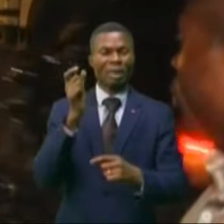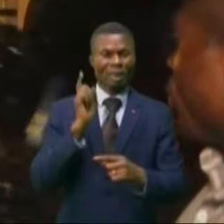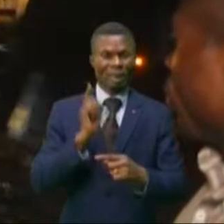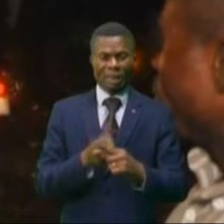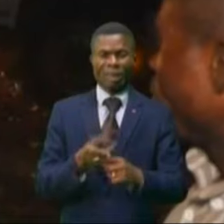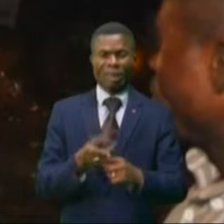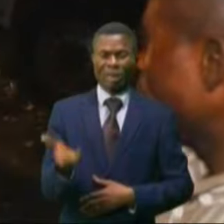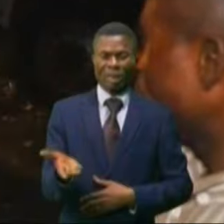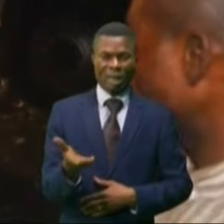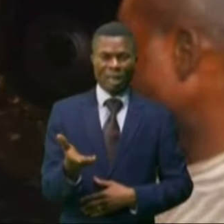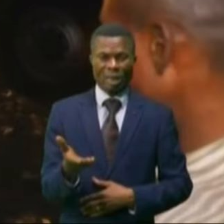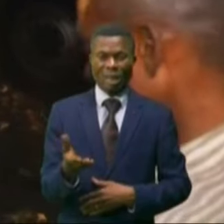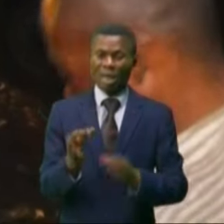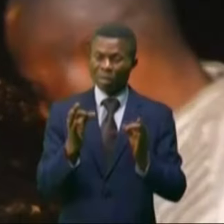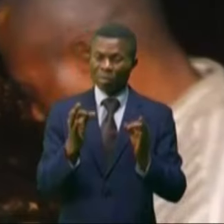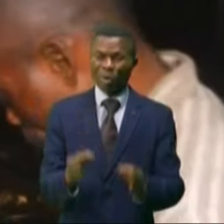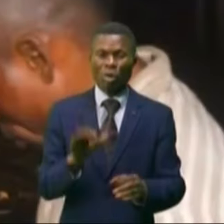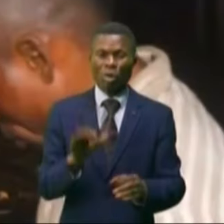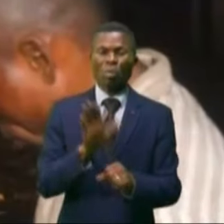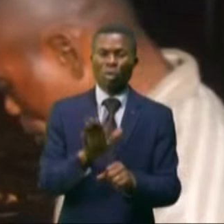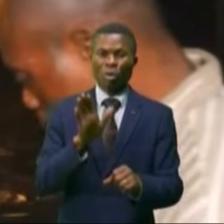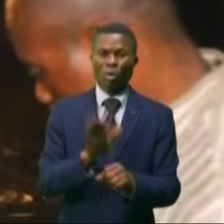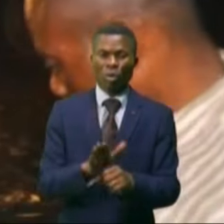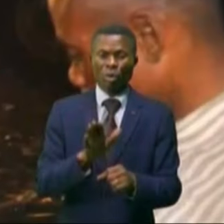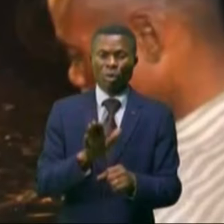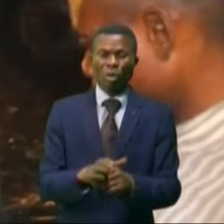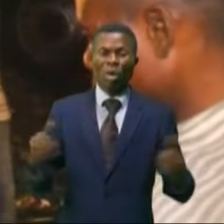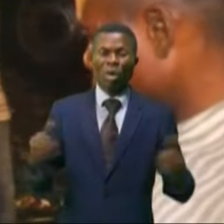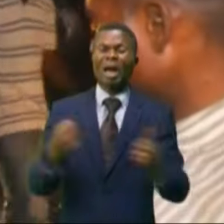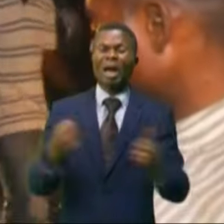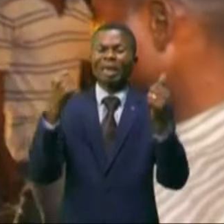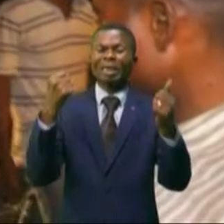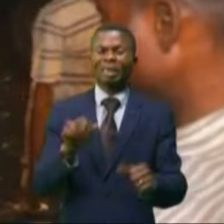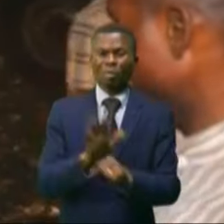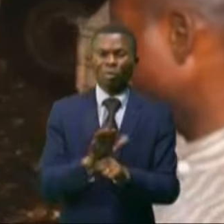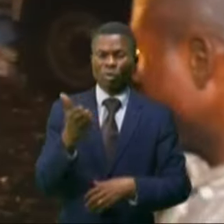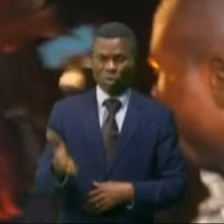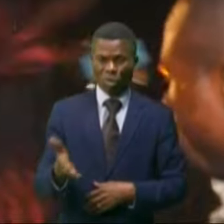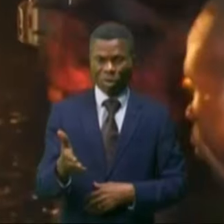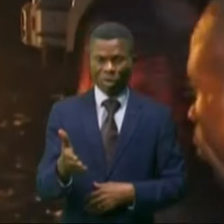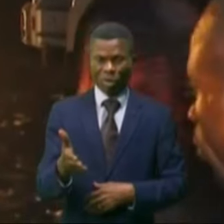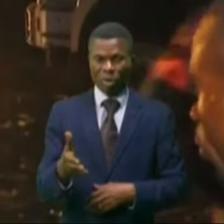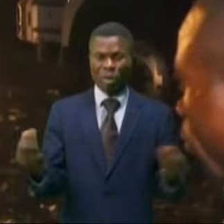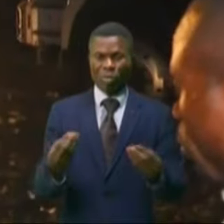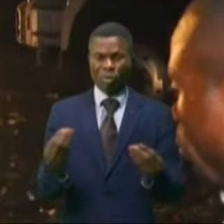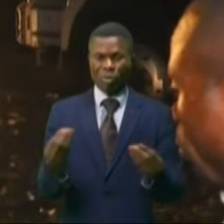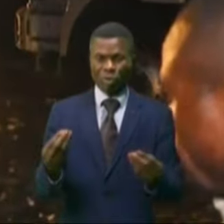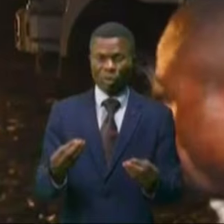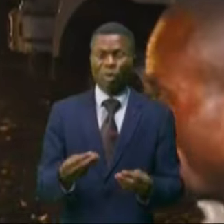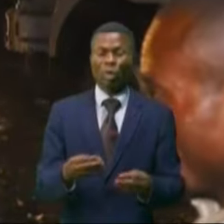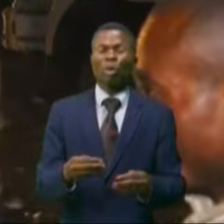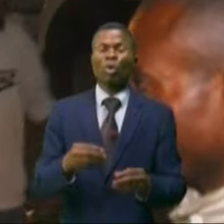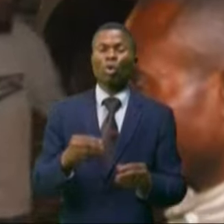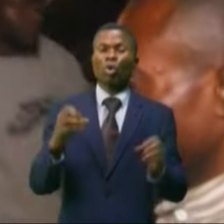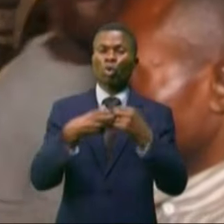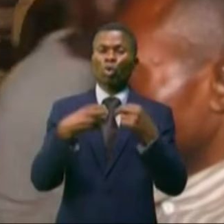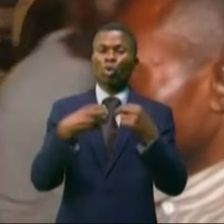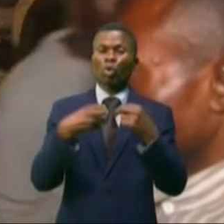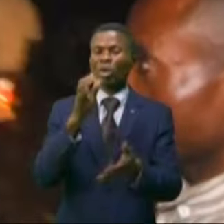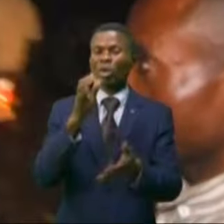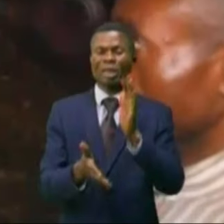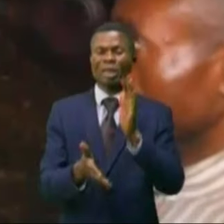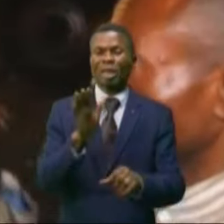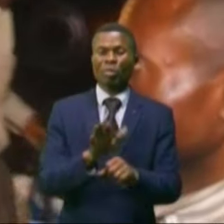bypass, on enregistre beaucoup de cas d'accidents de circulation à cause de l'obscurité. Beaucoup de